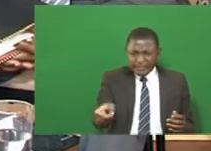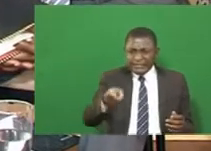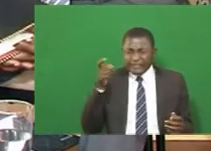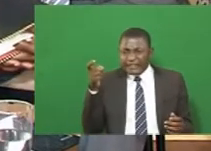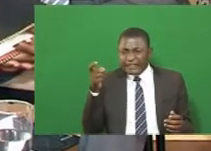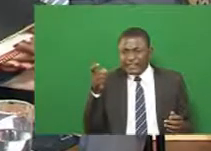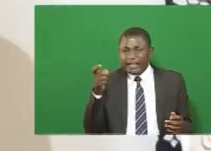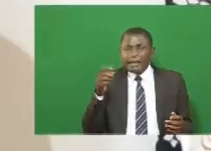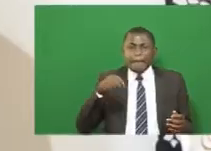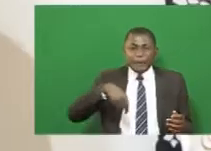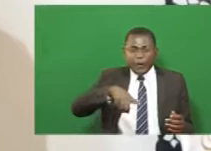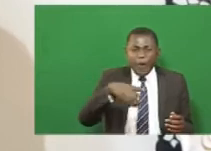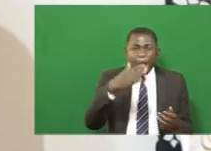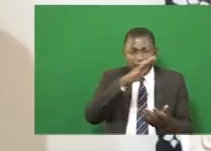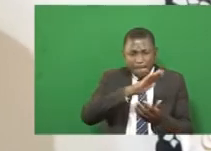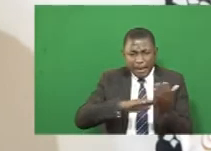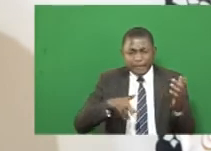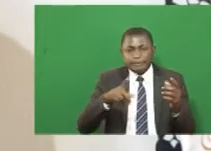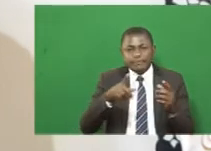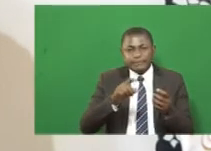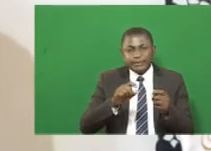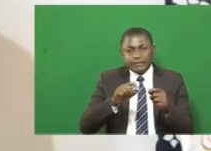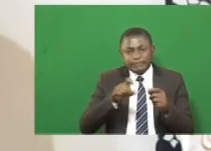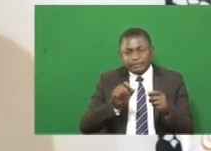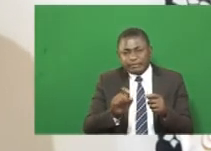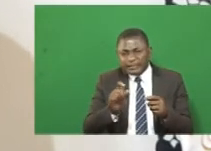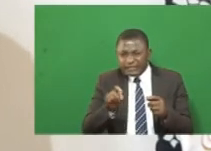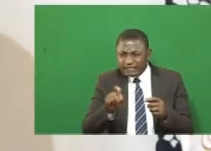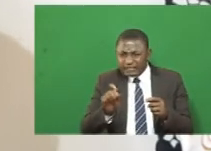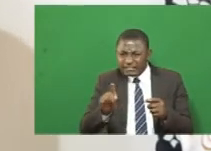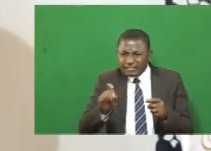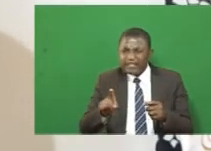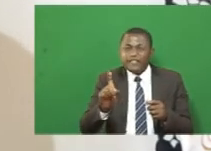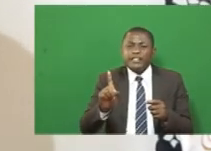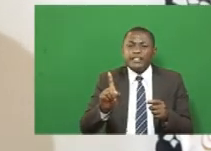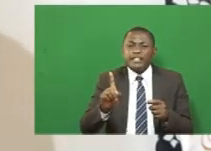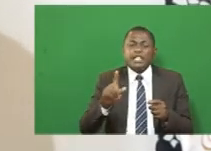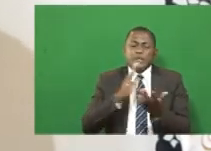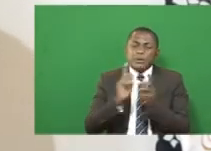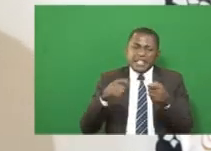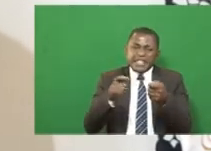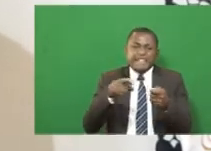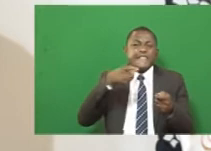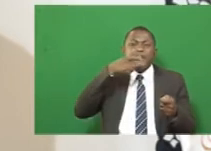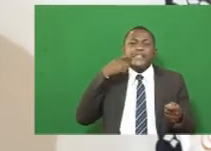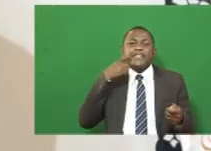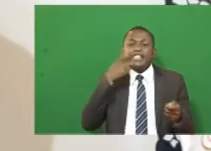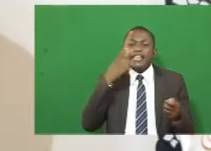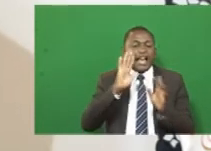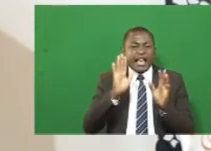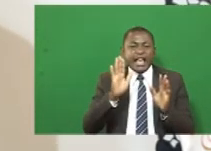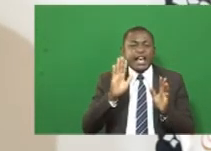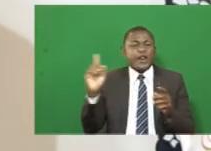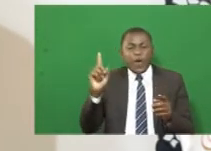anotonotenga mahwemuzi. Mahwemuzi anotengwa nemunhu ari kunoraura aya hazi yekunofidisa fish. Ndeyekuisa